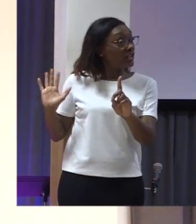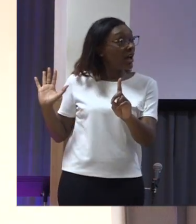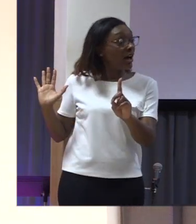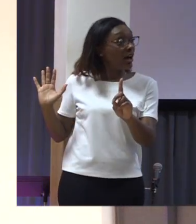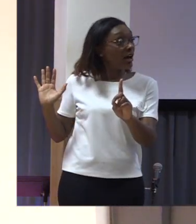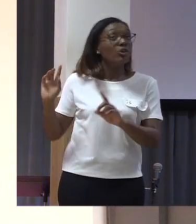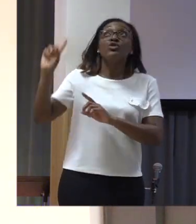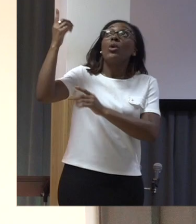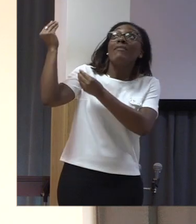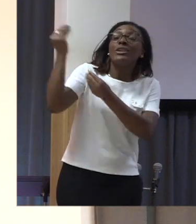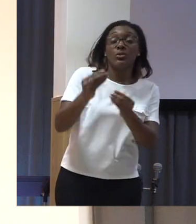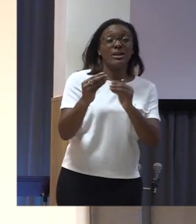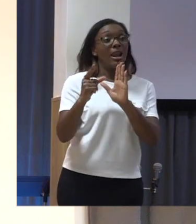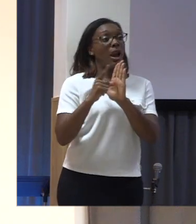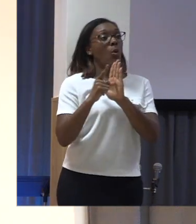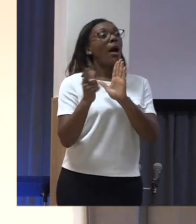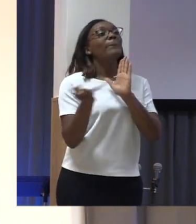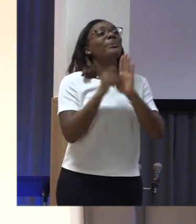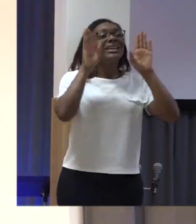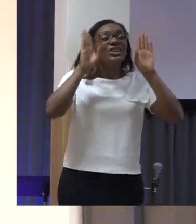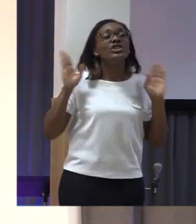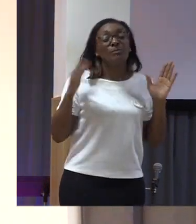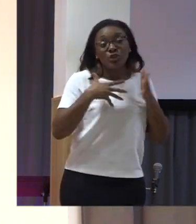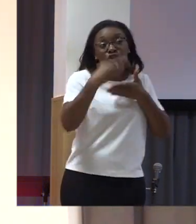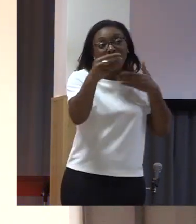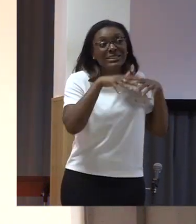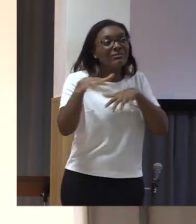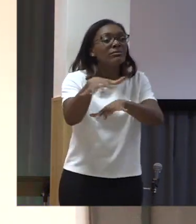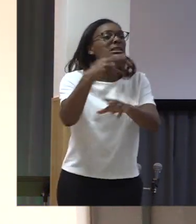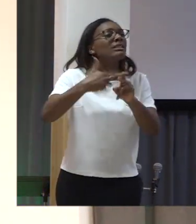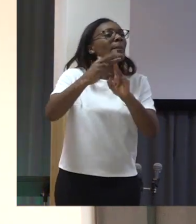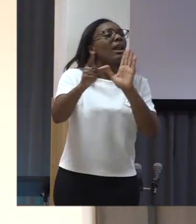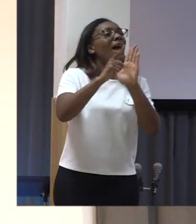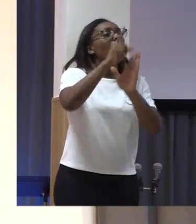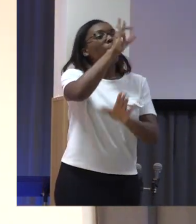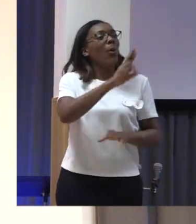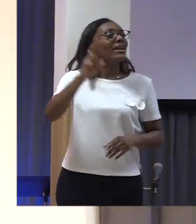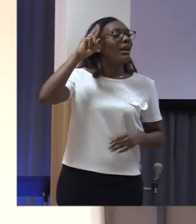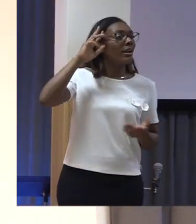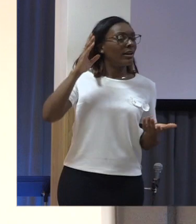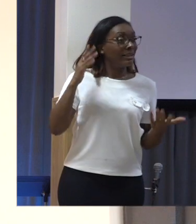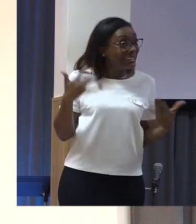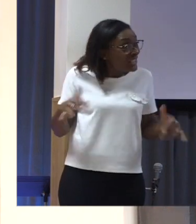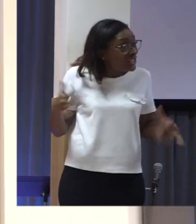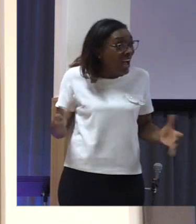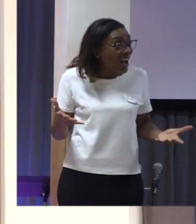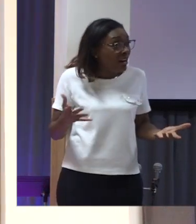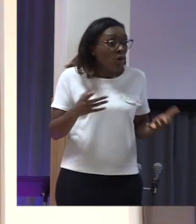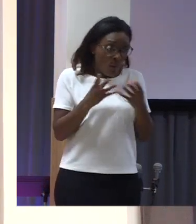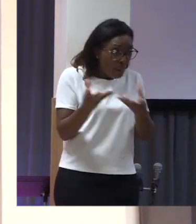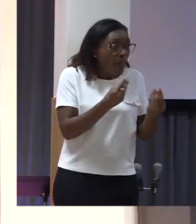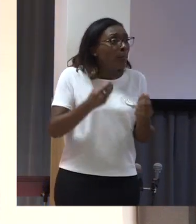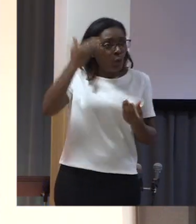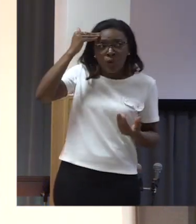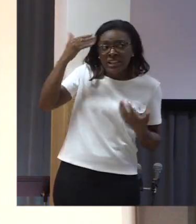donnée à la sortie de l'Égypte, qu'on appelle loi royale. Ils étaient déjà en connaissance